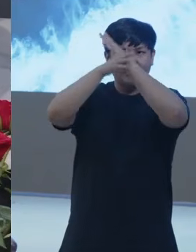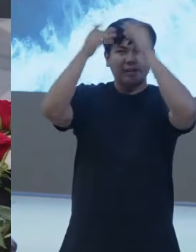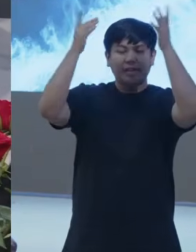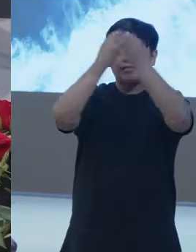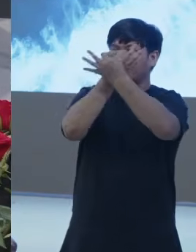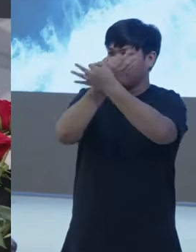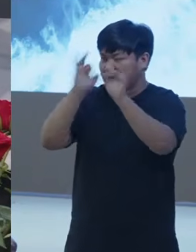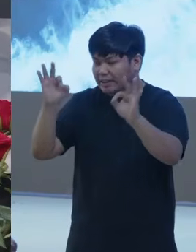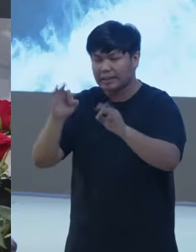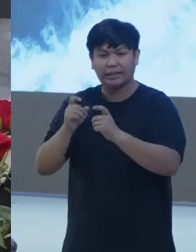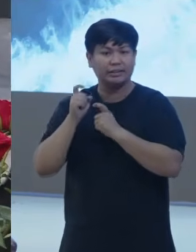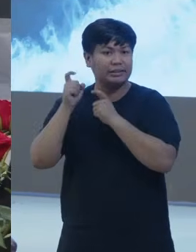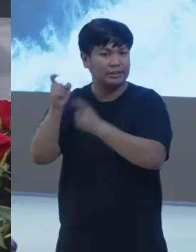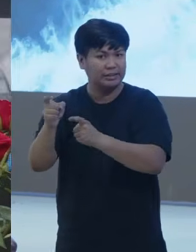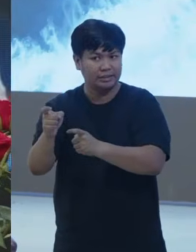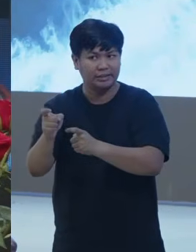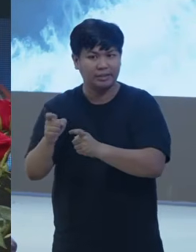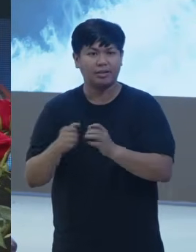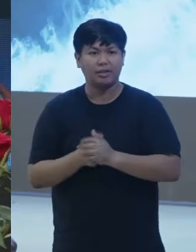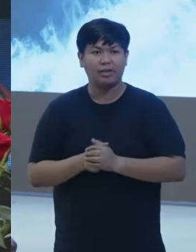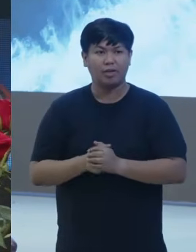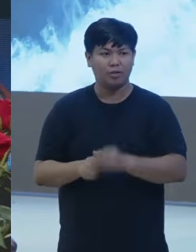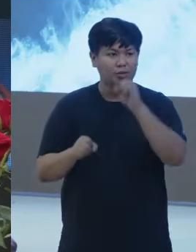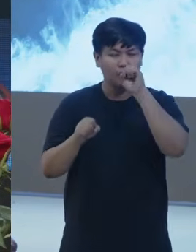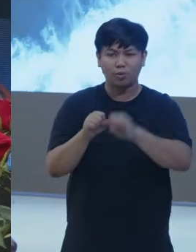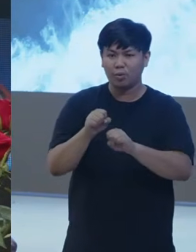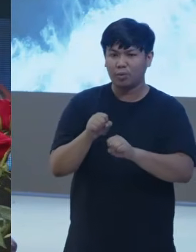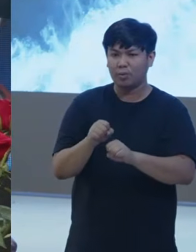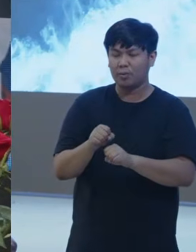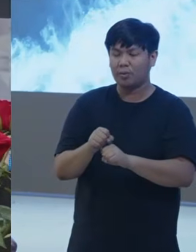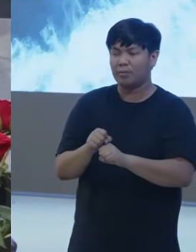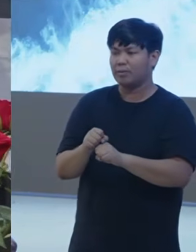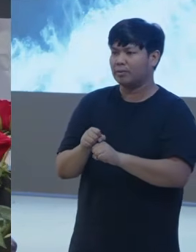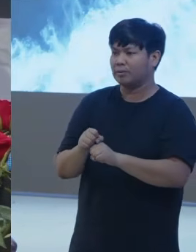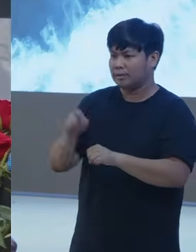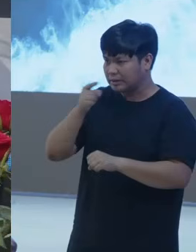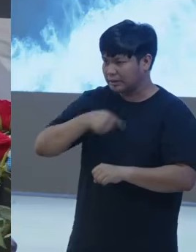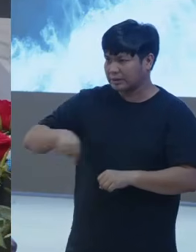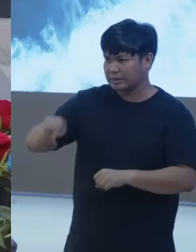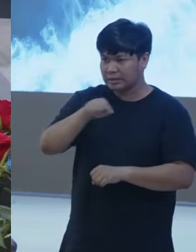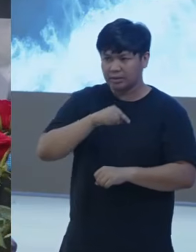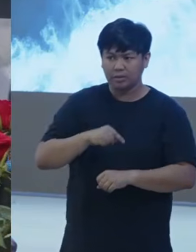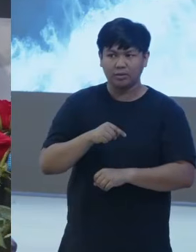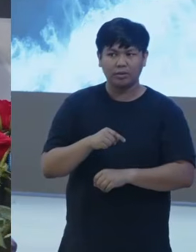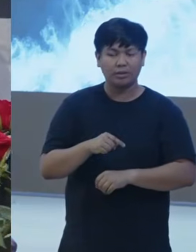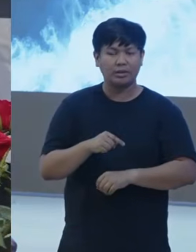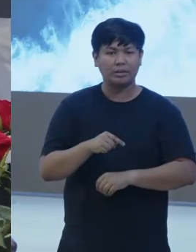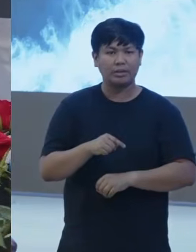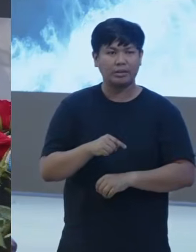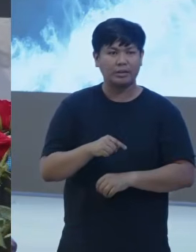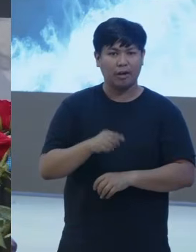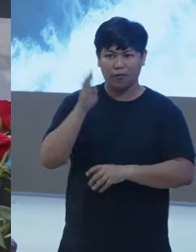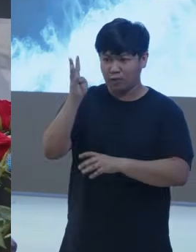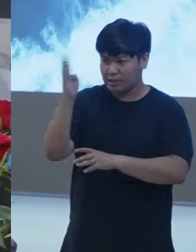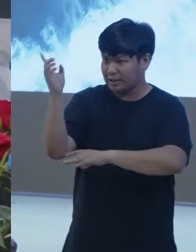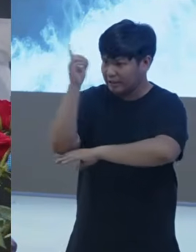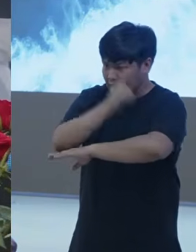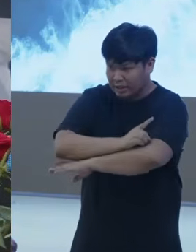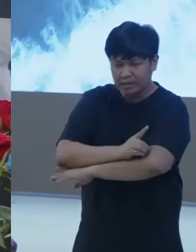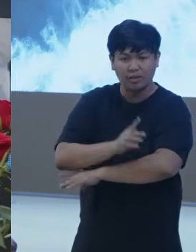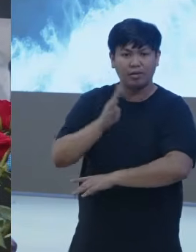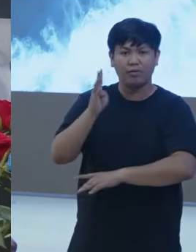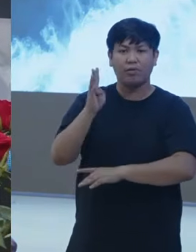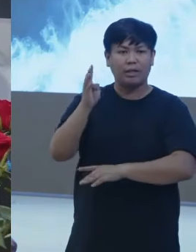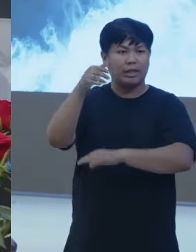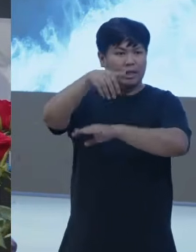gift, di ba? So maganda ang umpisa. Hindi ganito, yet 40 days and Nineveh